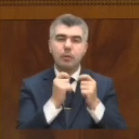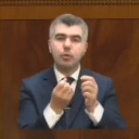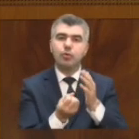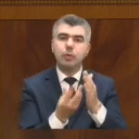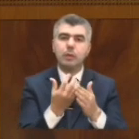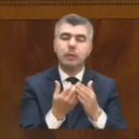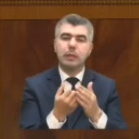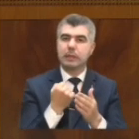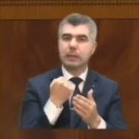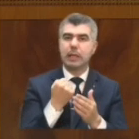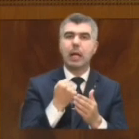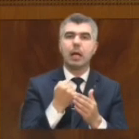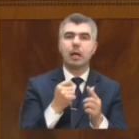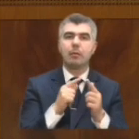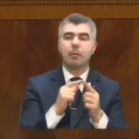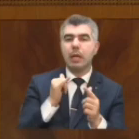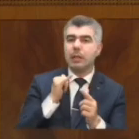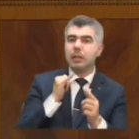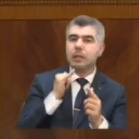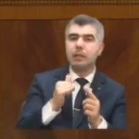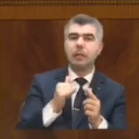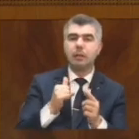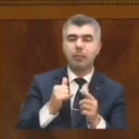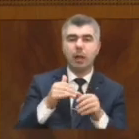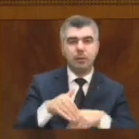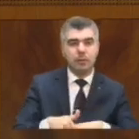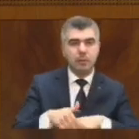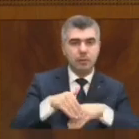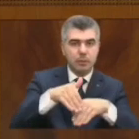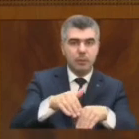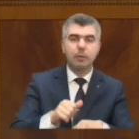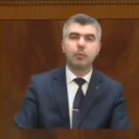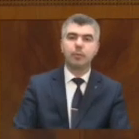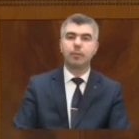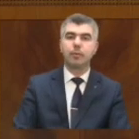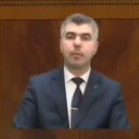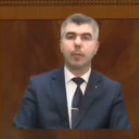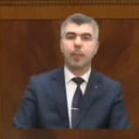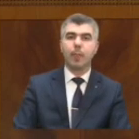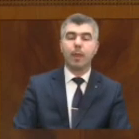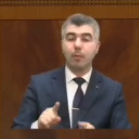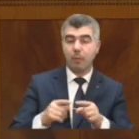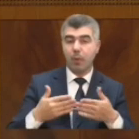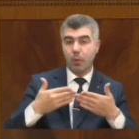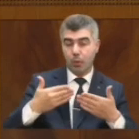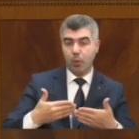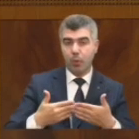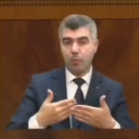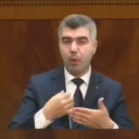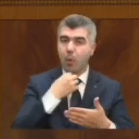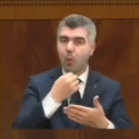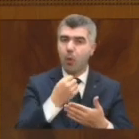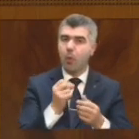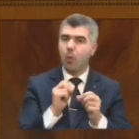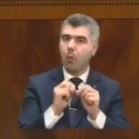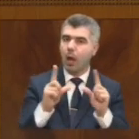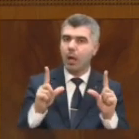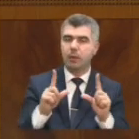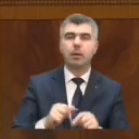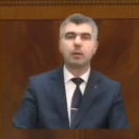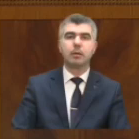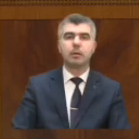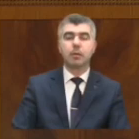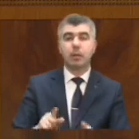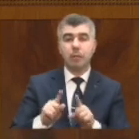اقوى باش اننا نضمنوا الاستمراريه بالنسبه لهذا، لان باش ناخذوا بعين الاعتبار بان اليوم باش نضرب بصراحه هاد